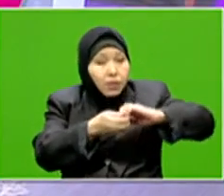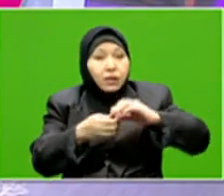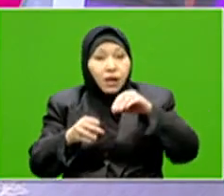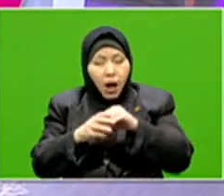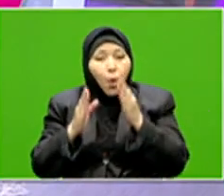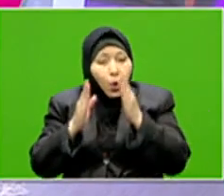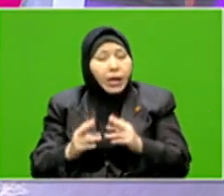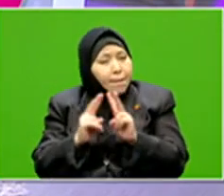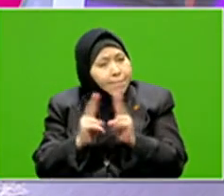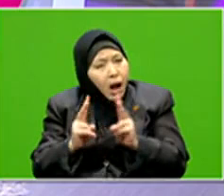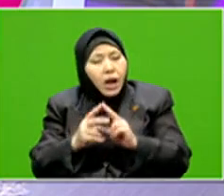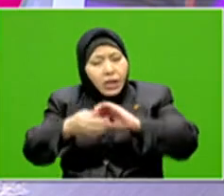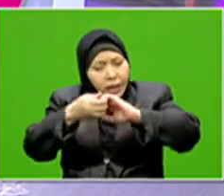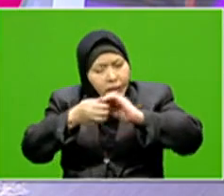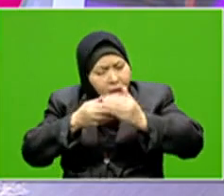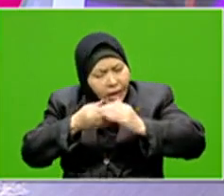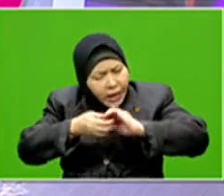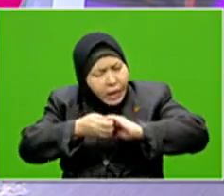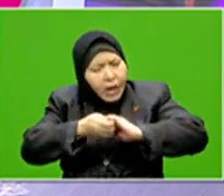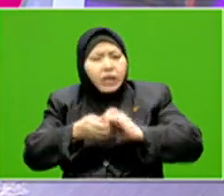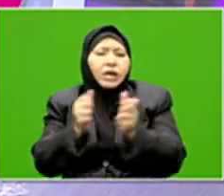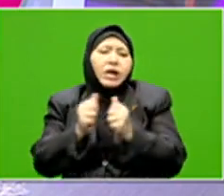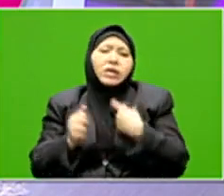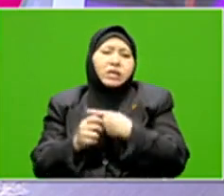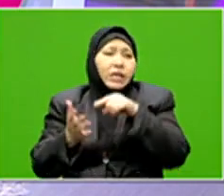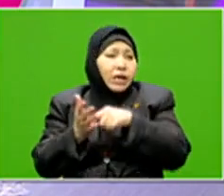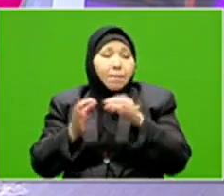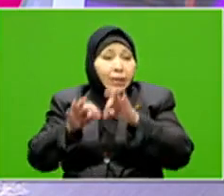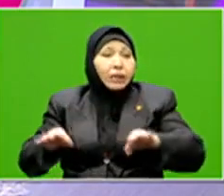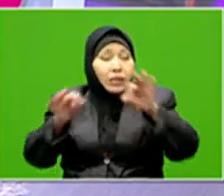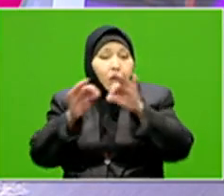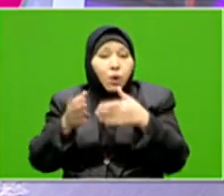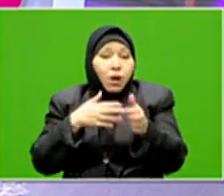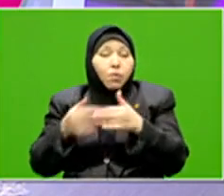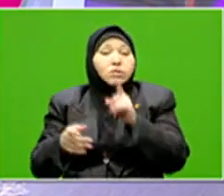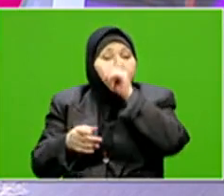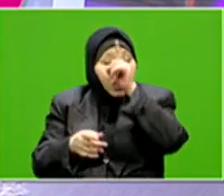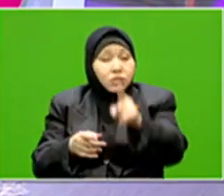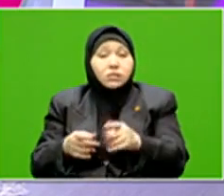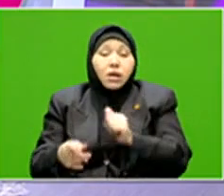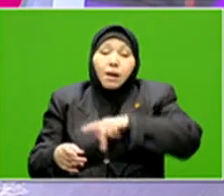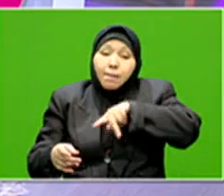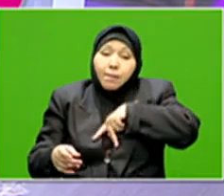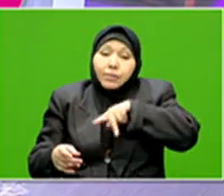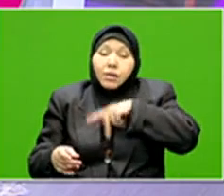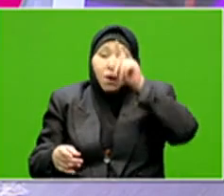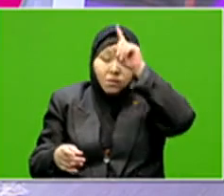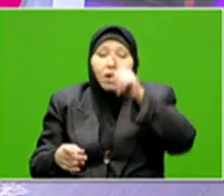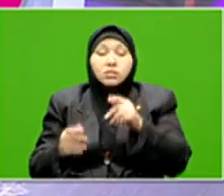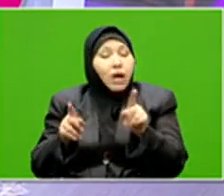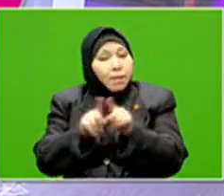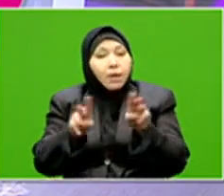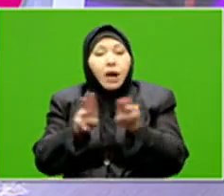dekat, kan, orang yang paling dekat. Dan ini penting, ini penting, walaupun sebenarnya hakikatnya milik Allah juga. Maksudnya seperti Nabi